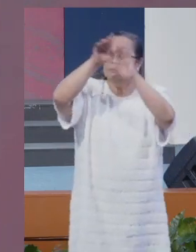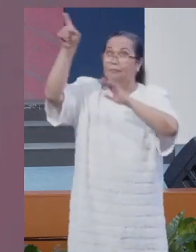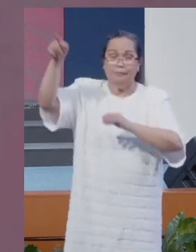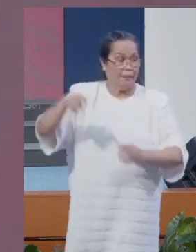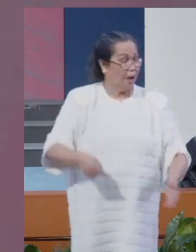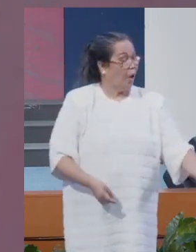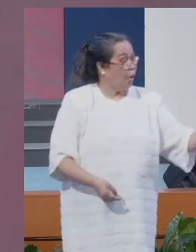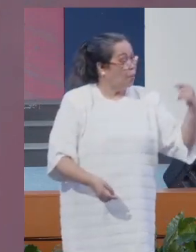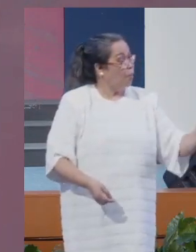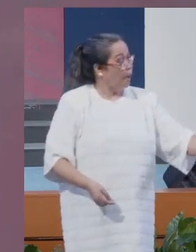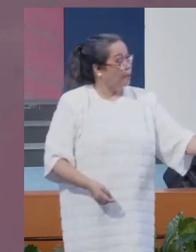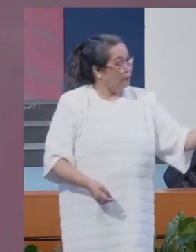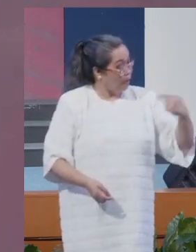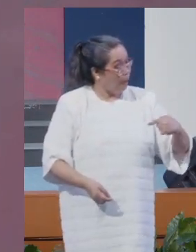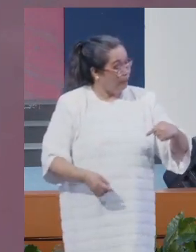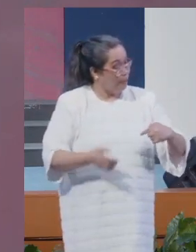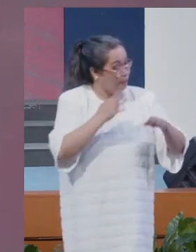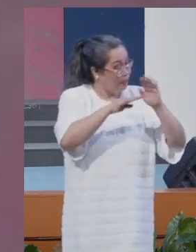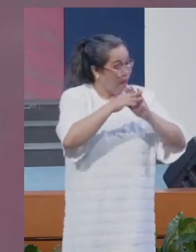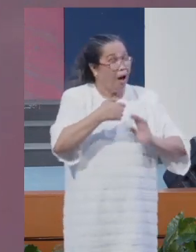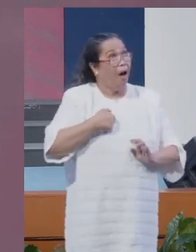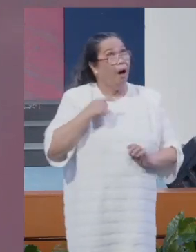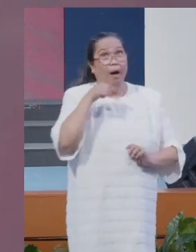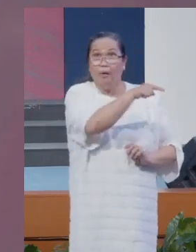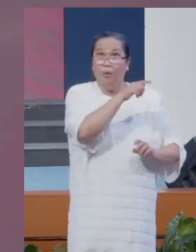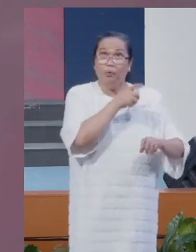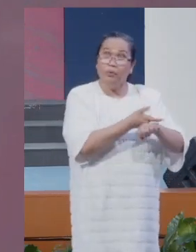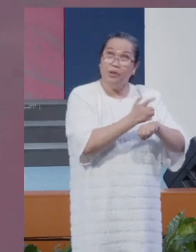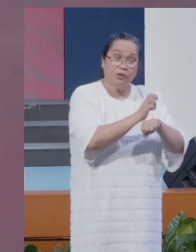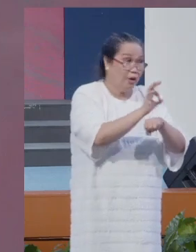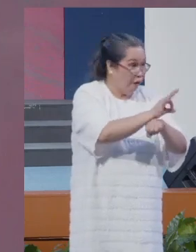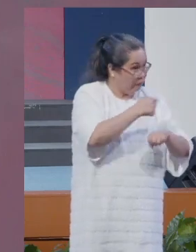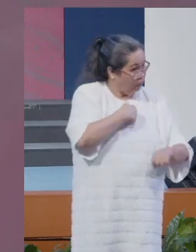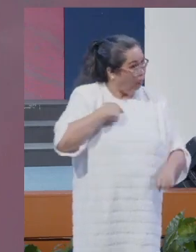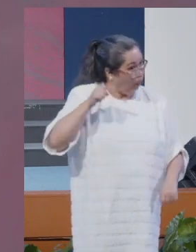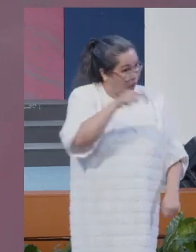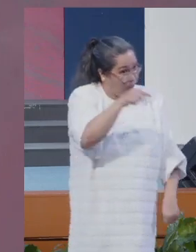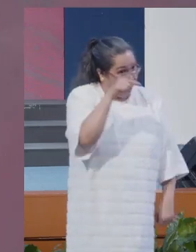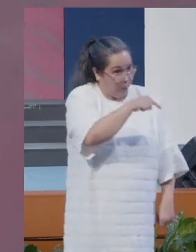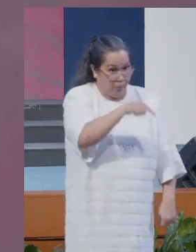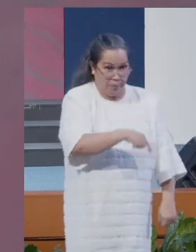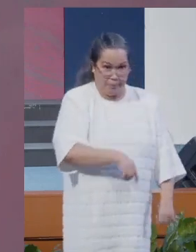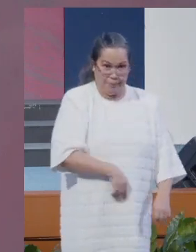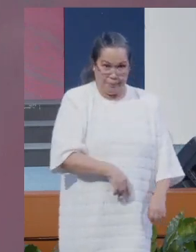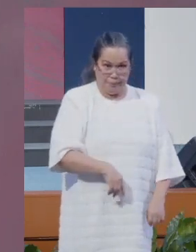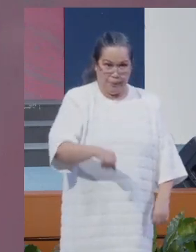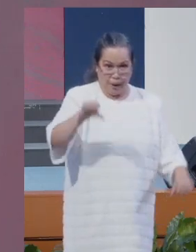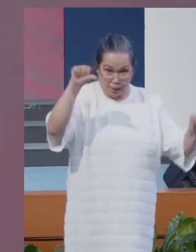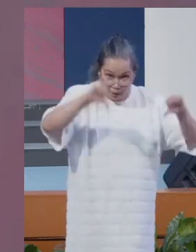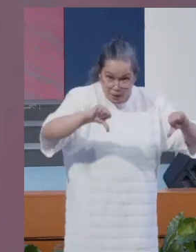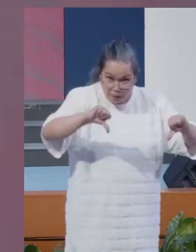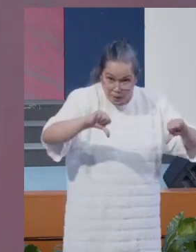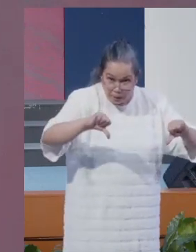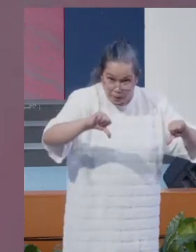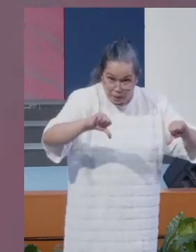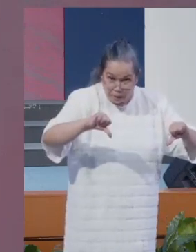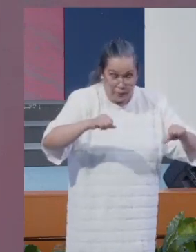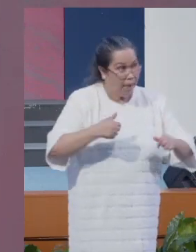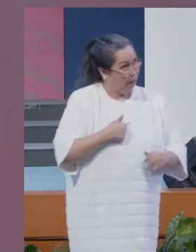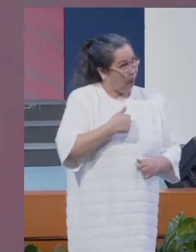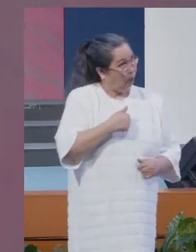ka kailangan papasukin dito? Aba, regular akong attendee ng GCF, ha? Hindi lang yon, meron pa akong growth